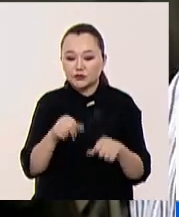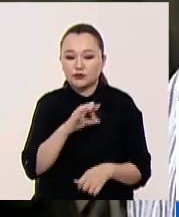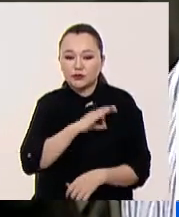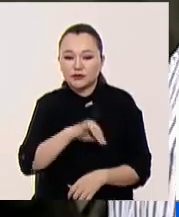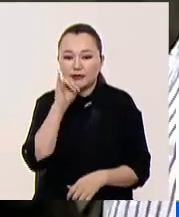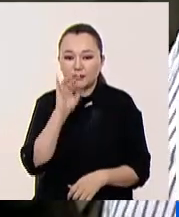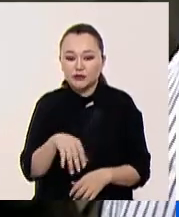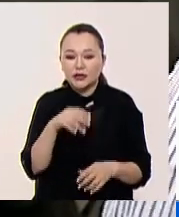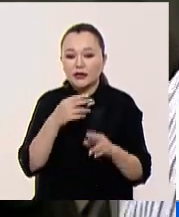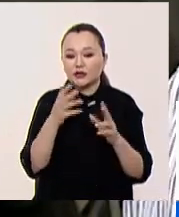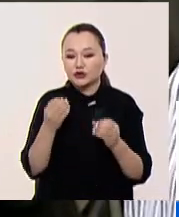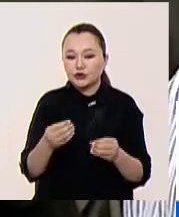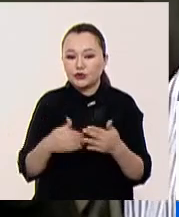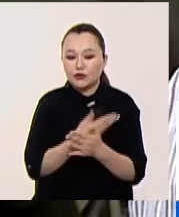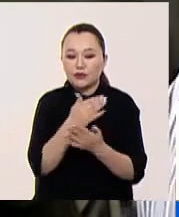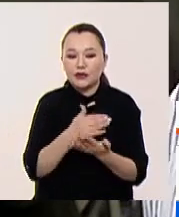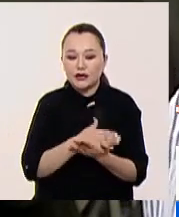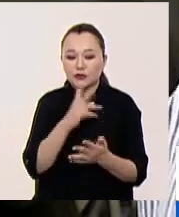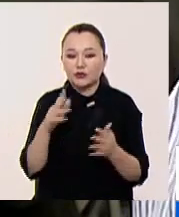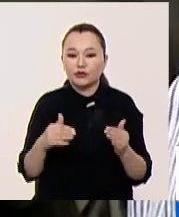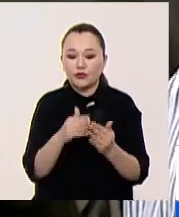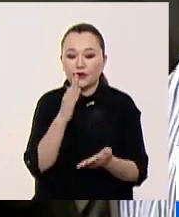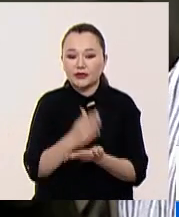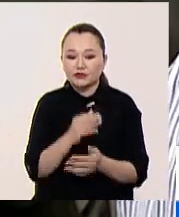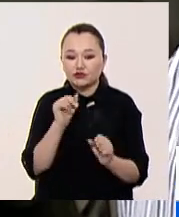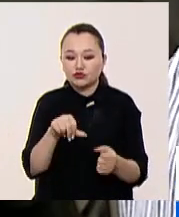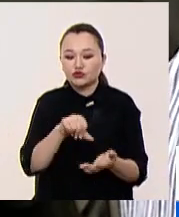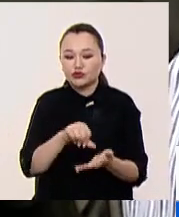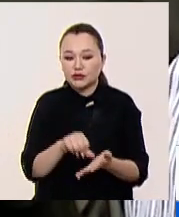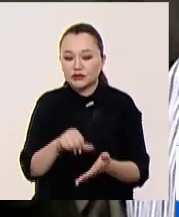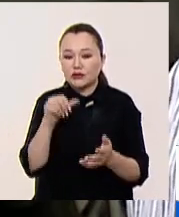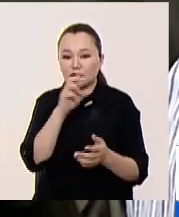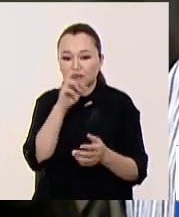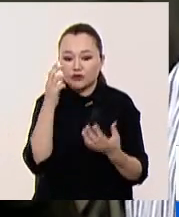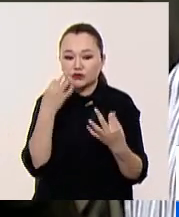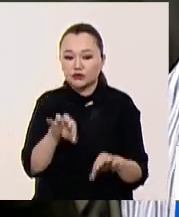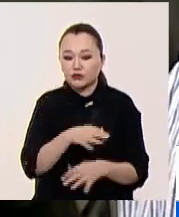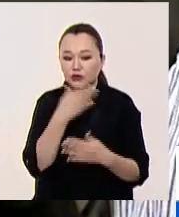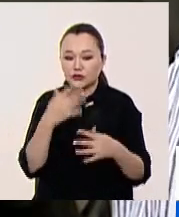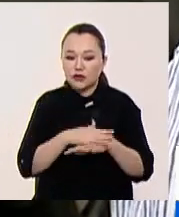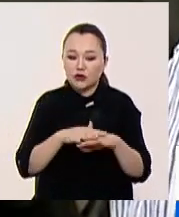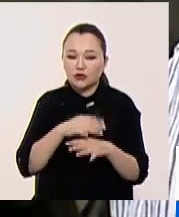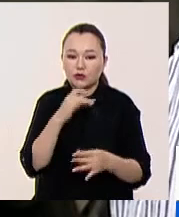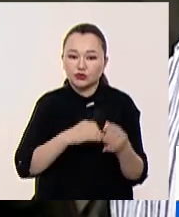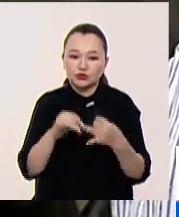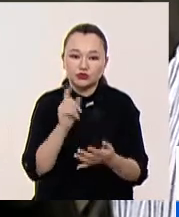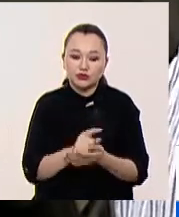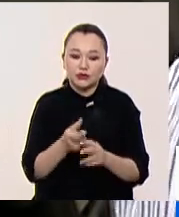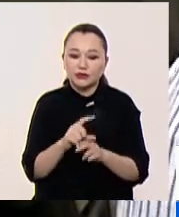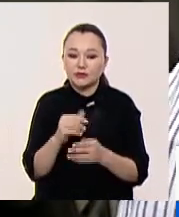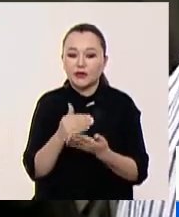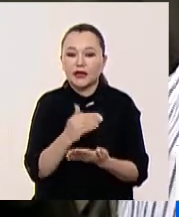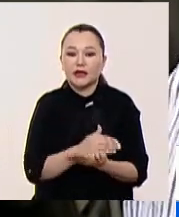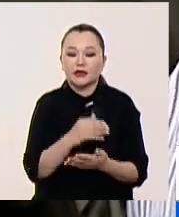алмайды. Оның үстіне жаңа бағдарламаға баспанасы бар адамдар да қатысады екен. Үкімет мақұлдамай тұрып, әлі қоғамдық талқылауға түсетін бұл жобаға қатысты